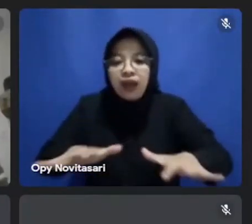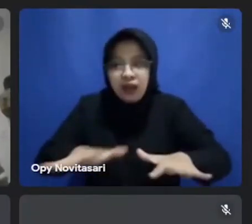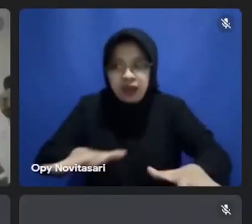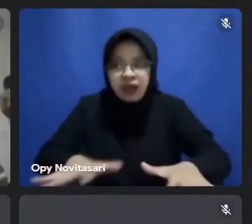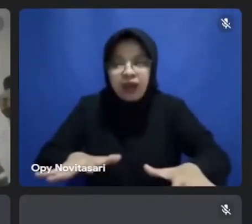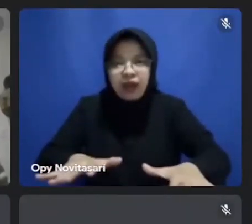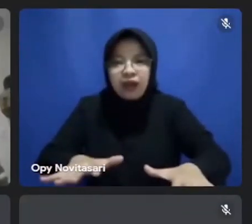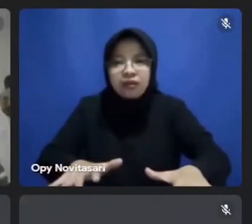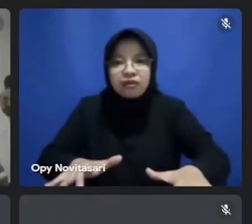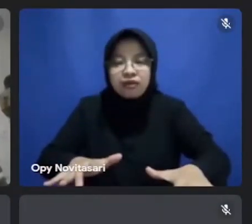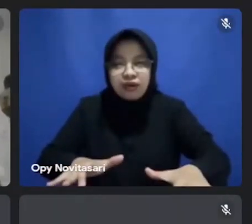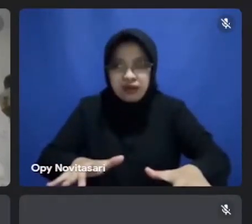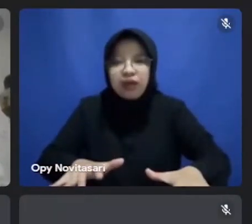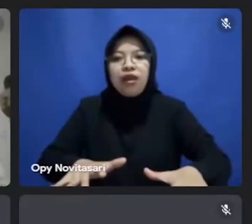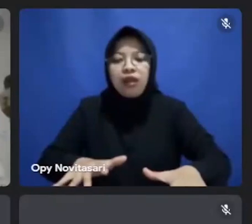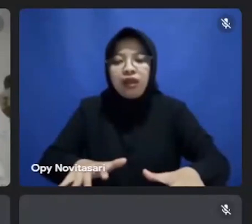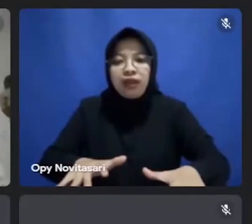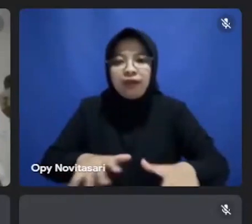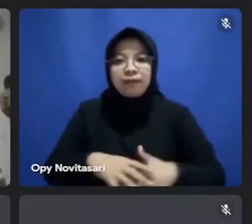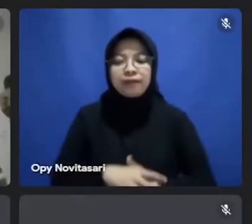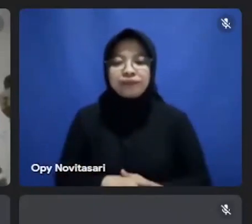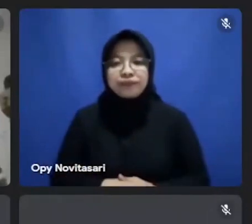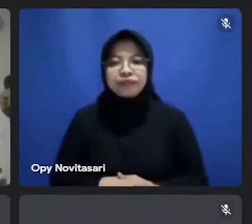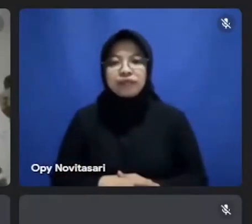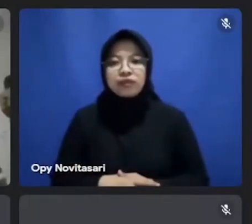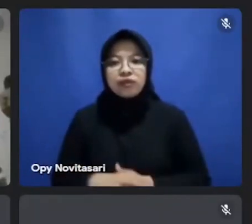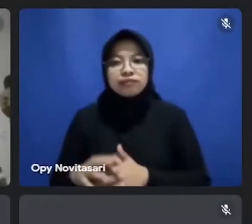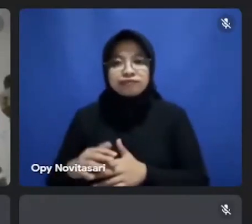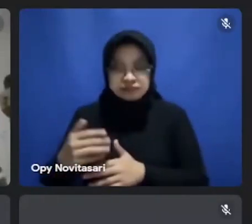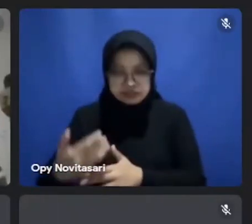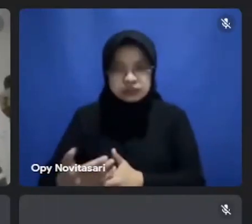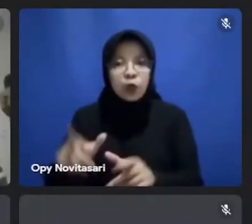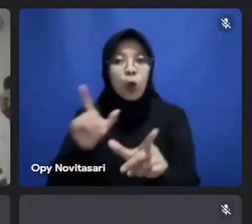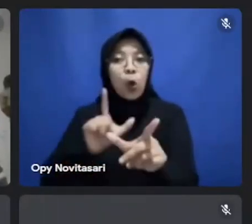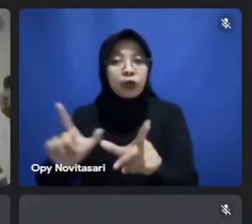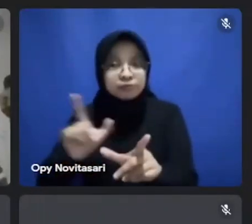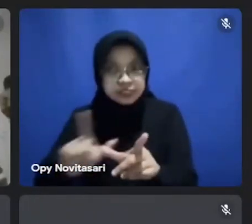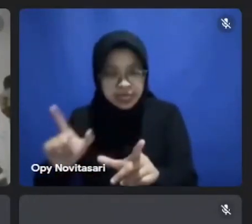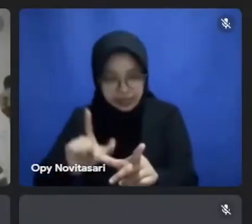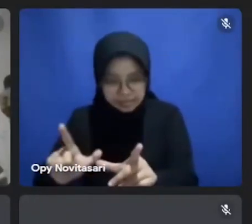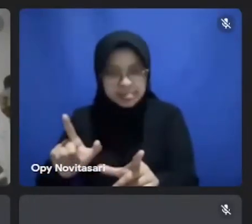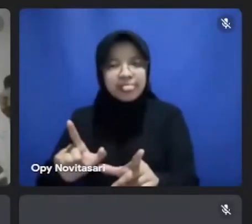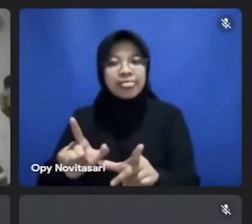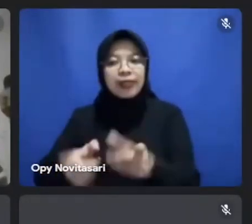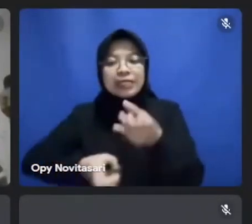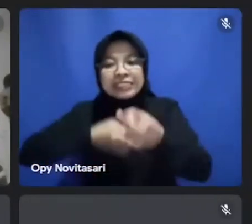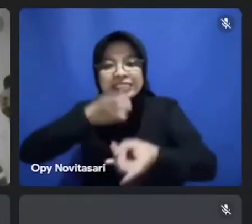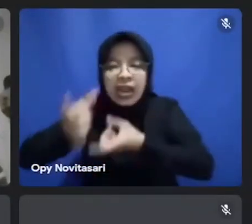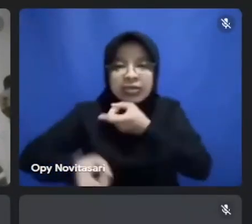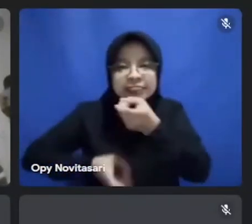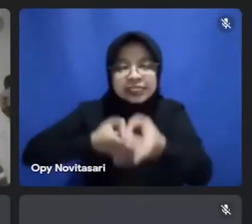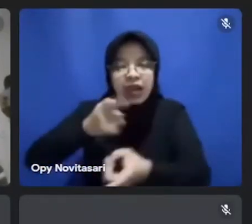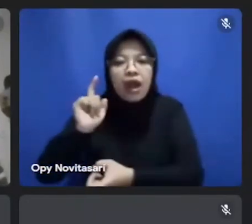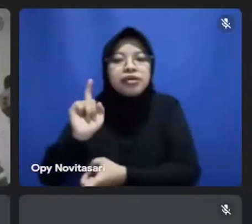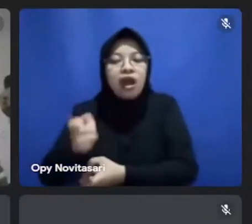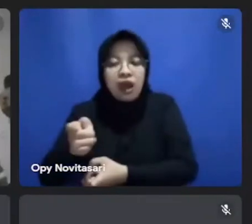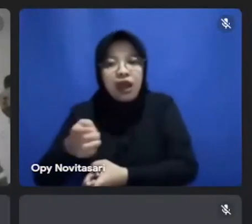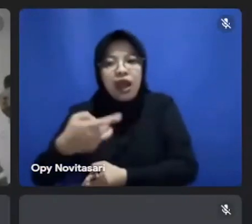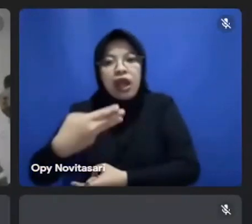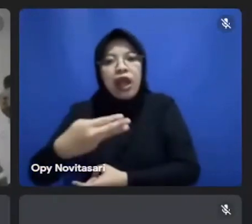ee beliau ee dalam website-nya ee menyatakan bahwa